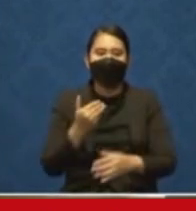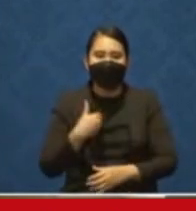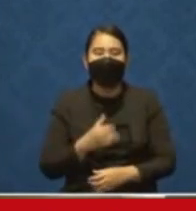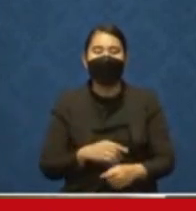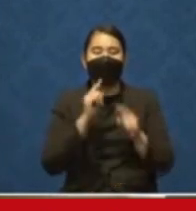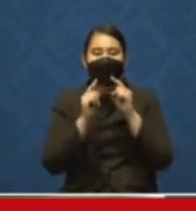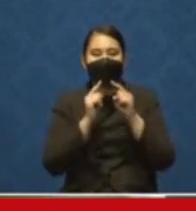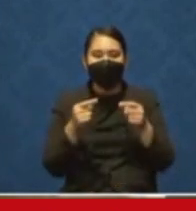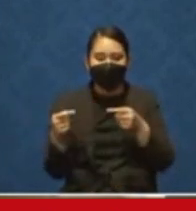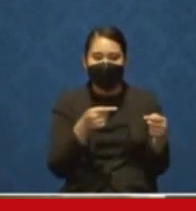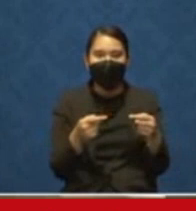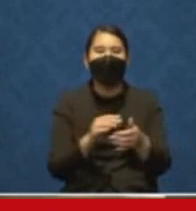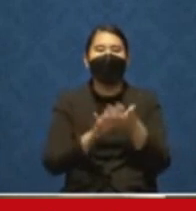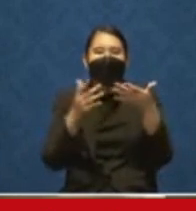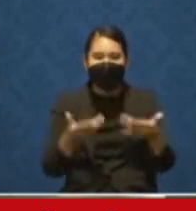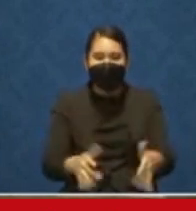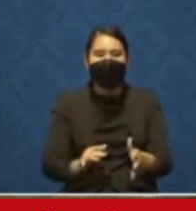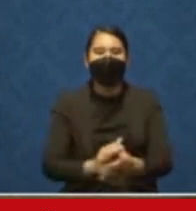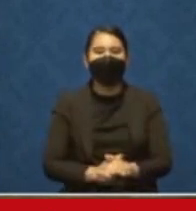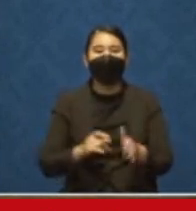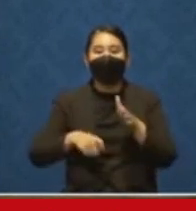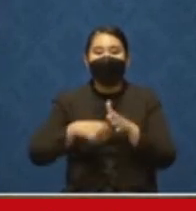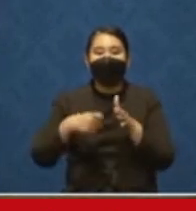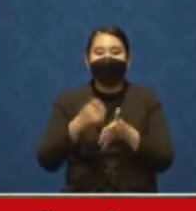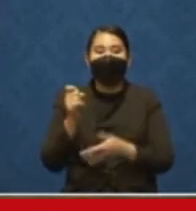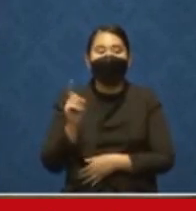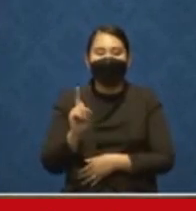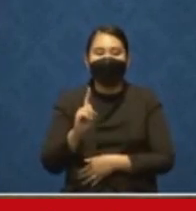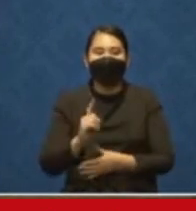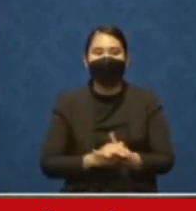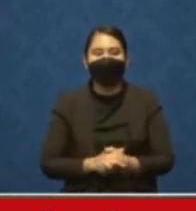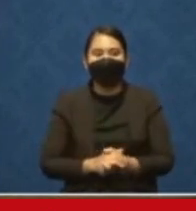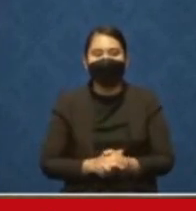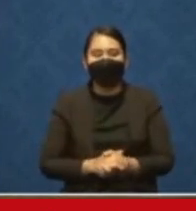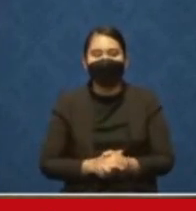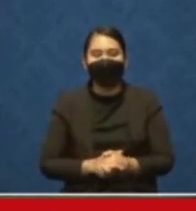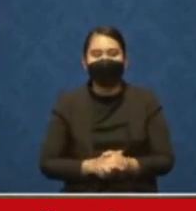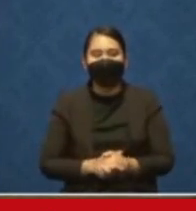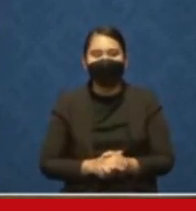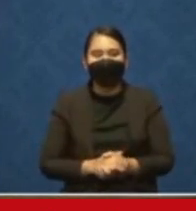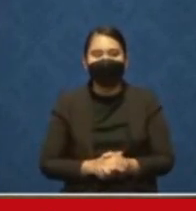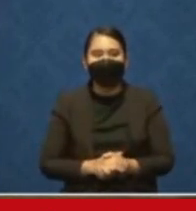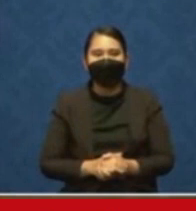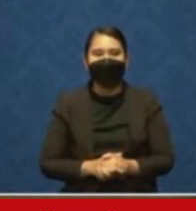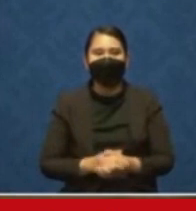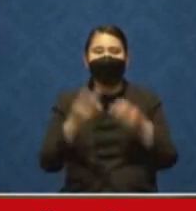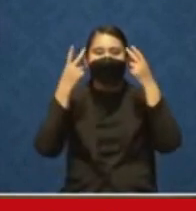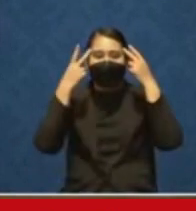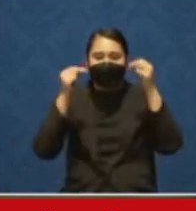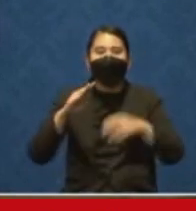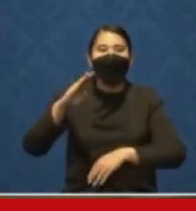มันมีผลมลพิษกระทบกับสุขภาพของประชาชนท่านใช้อำนาจถูกแล้วโอยที่เถียงกันจนจบ